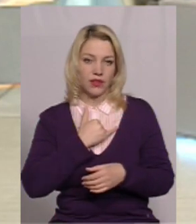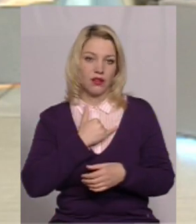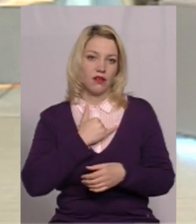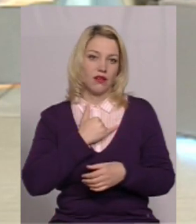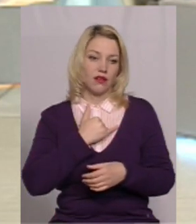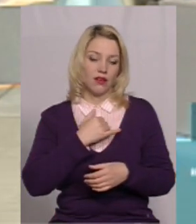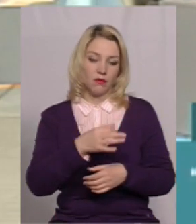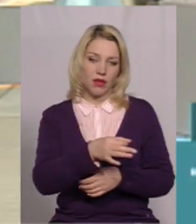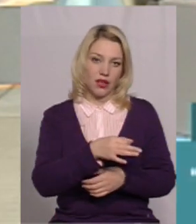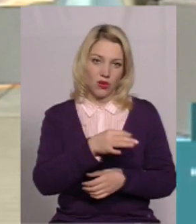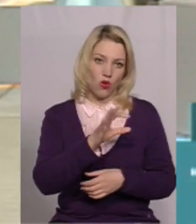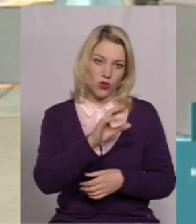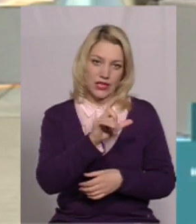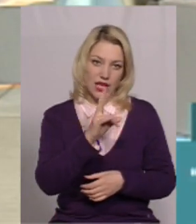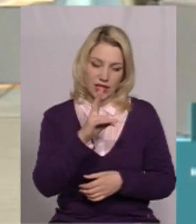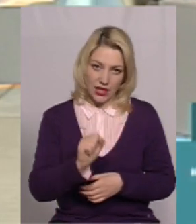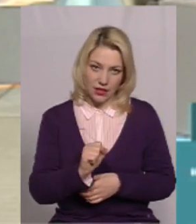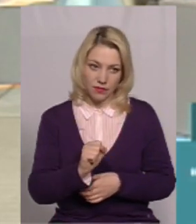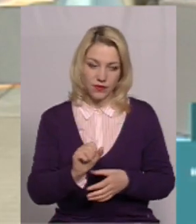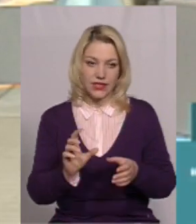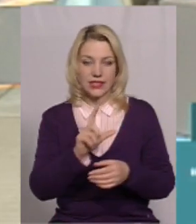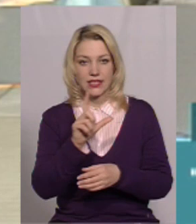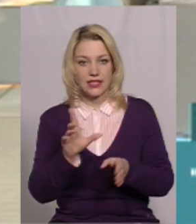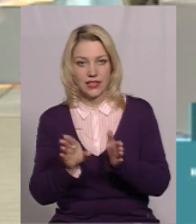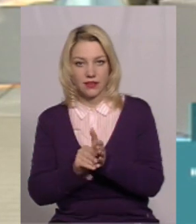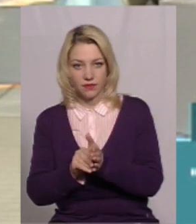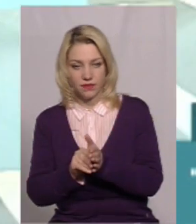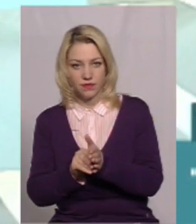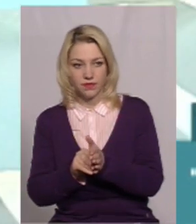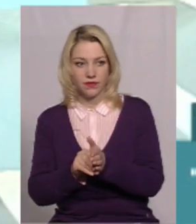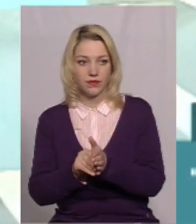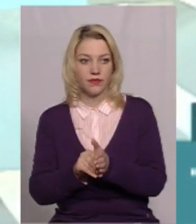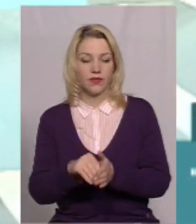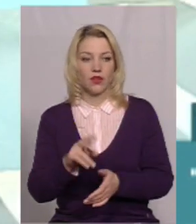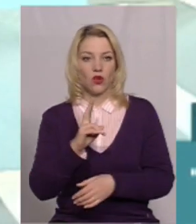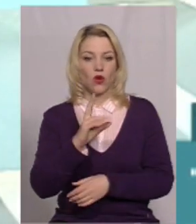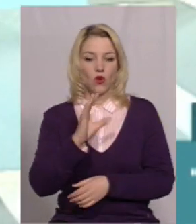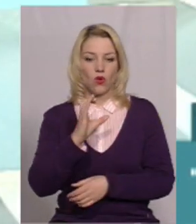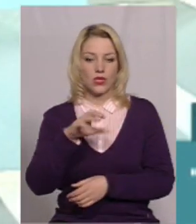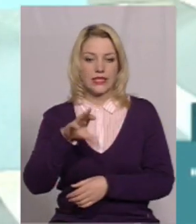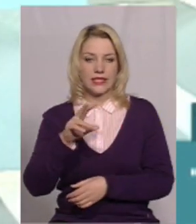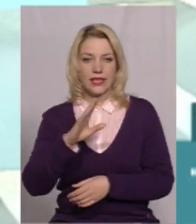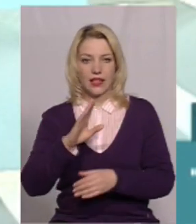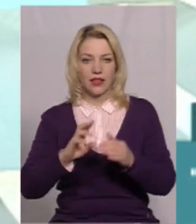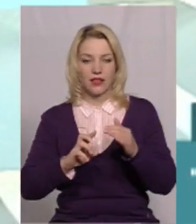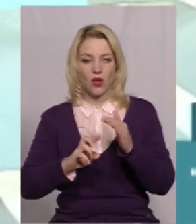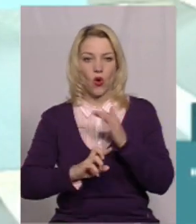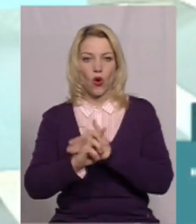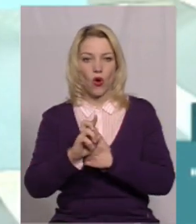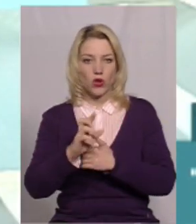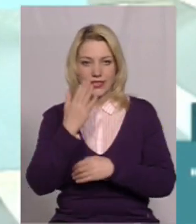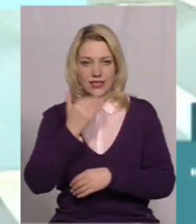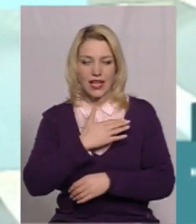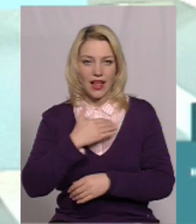мікрорайон Озерна з костелом на вулиці Бандери.